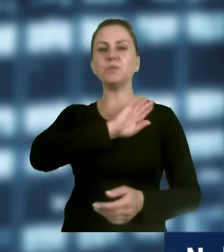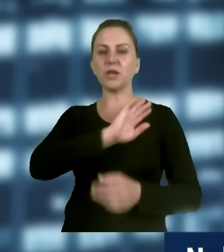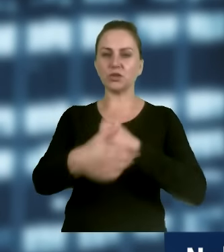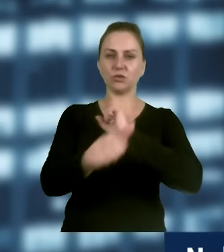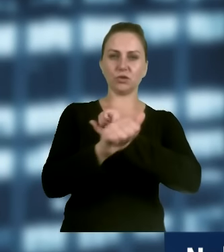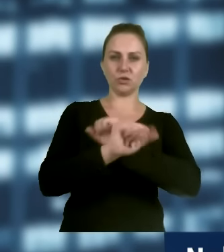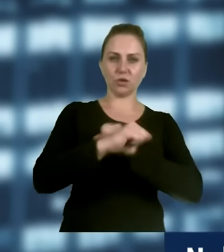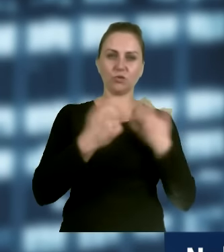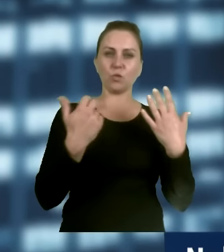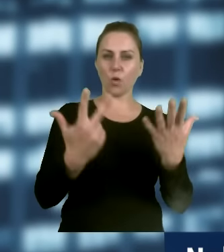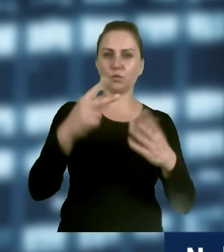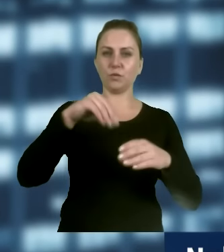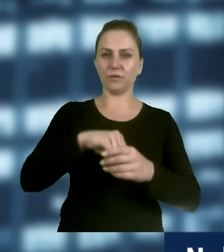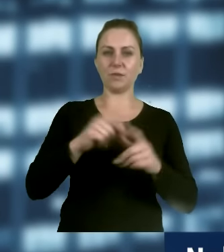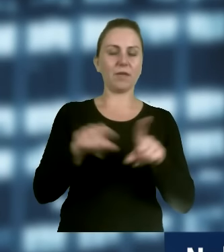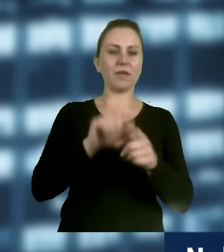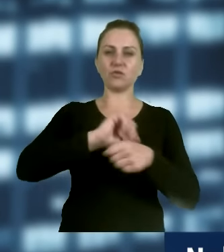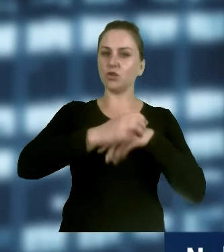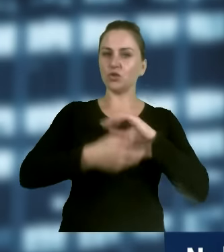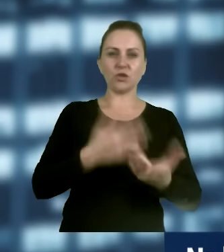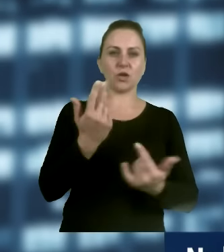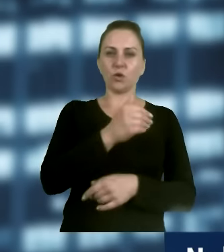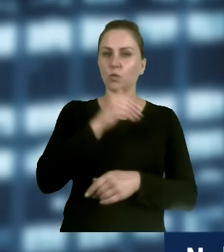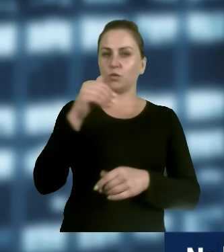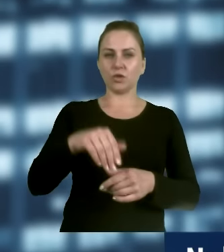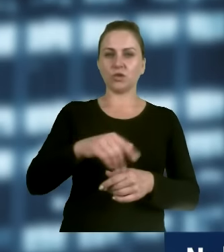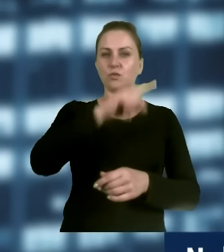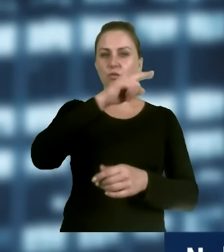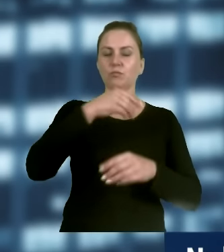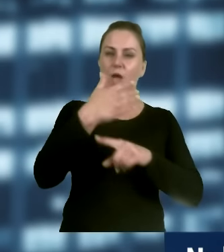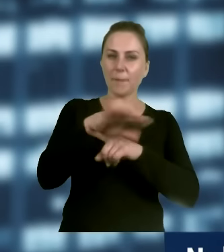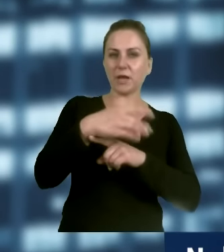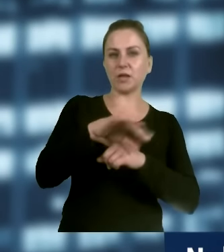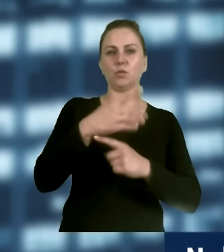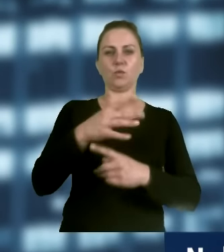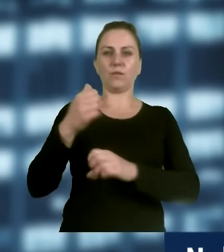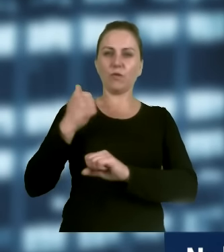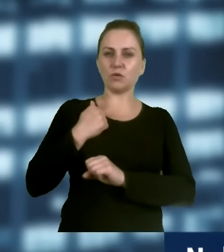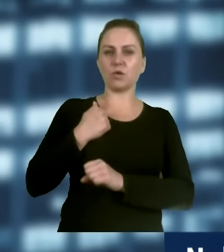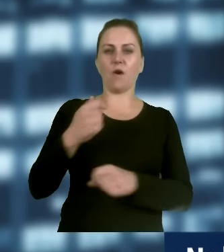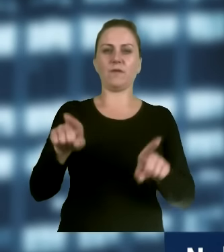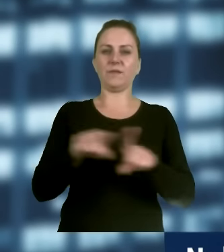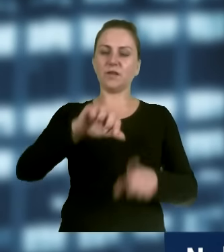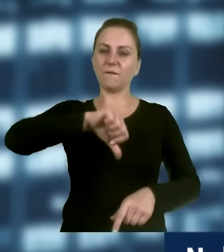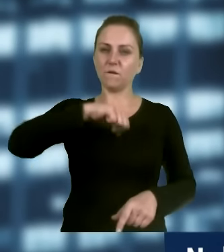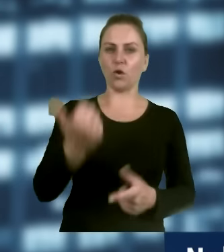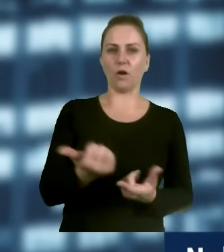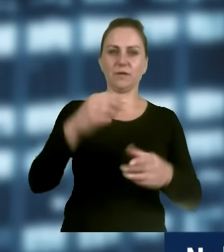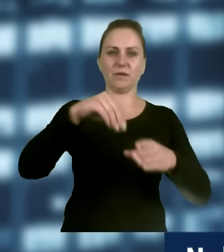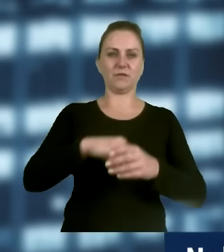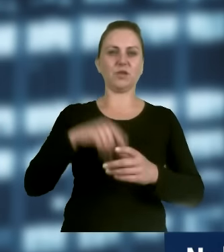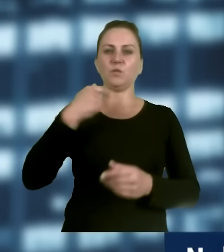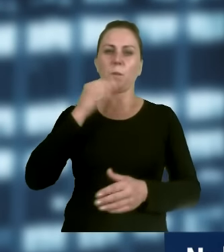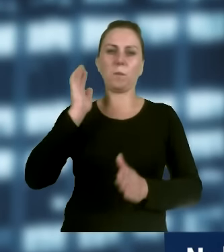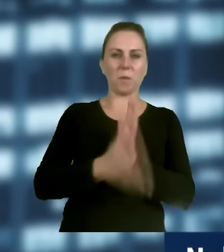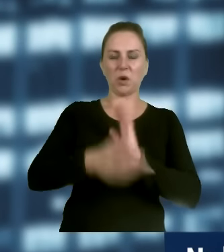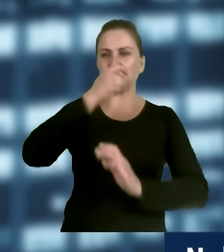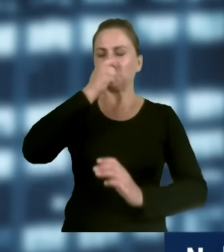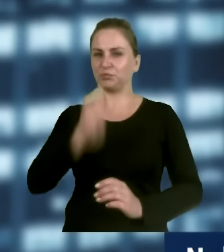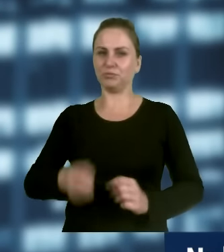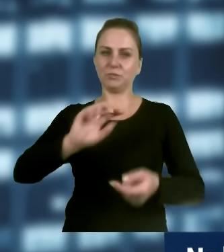68 i nieszczęścia kilkudziesięciu tysięcy emerytów mundurowych, w tym wdów i sierot. Po prostu polityczne szambo.